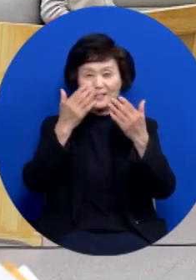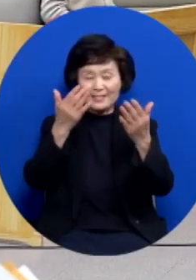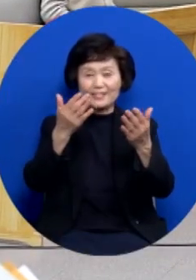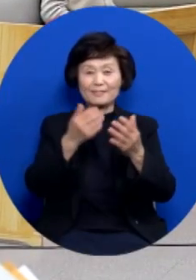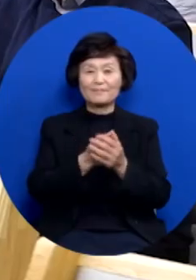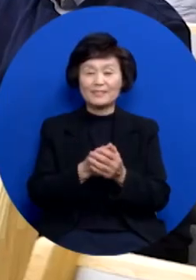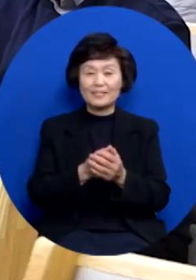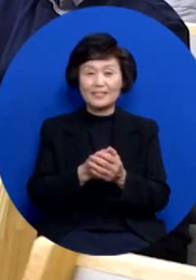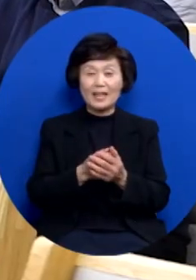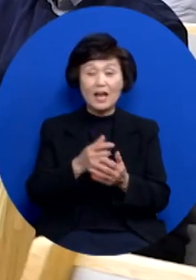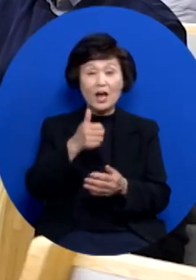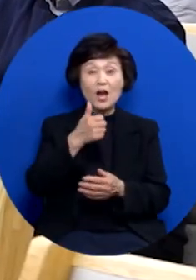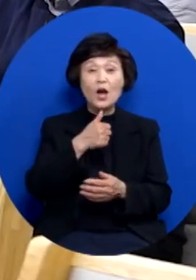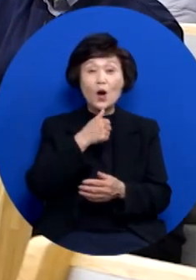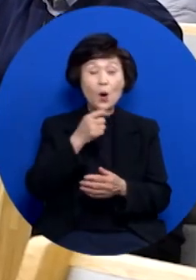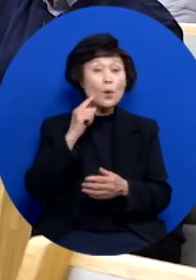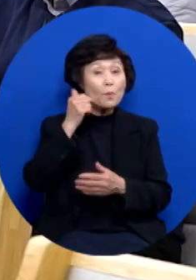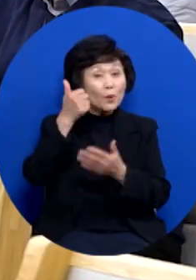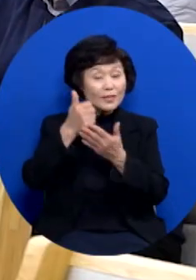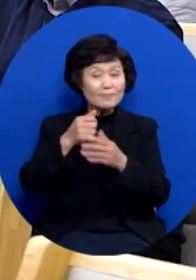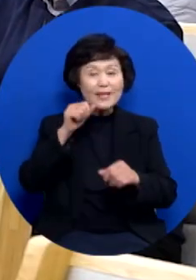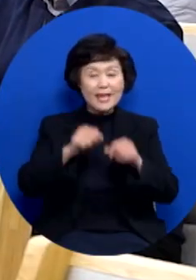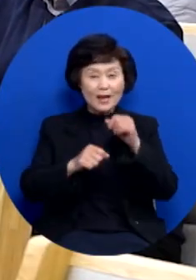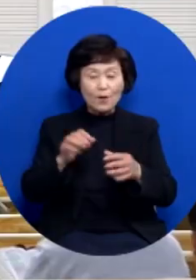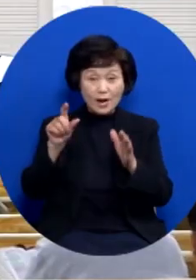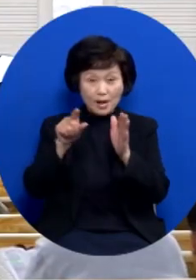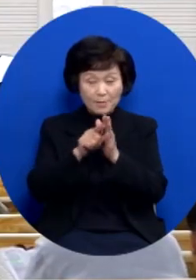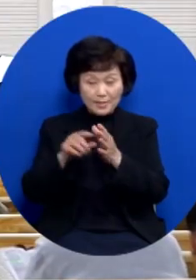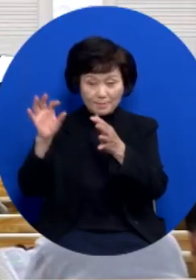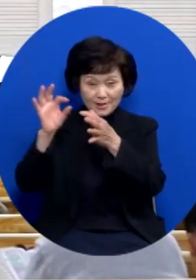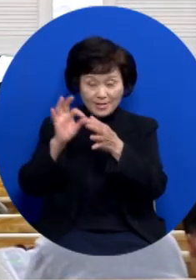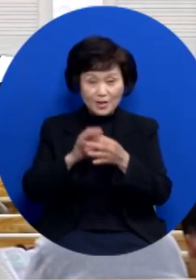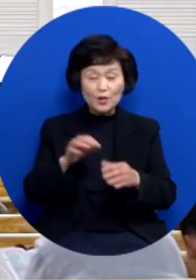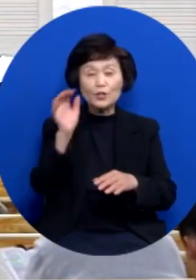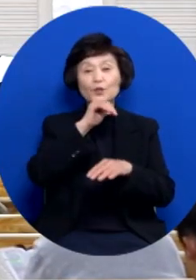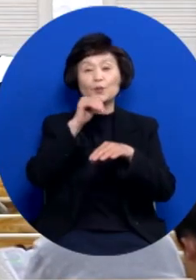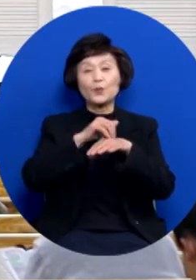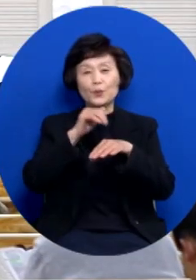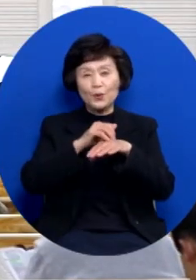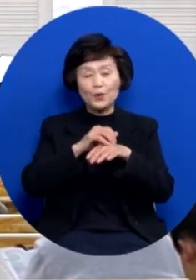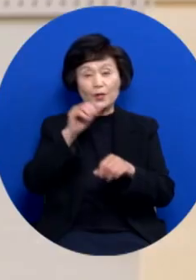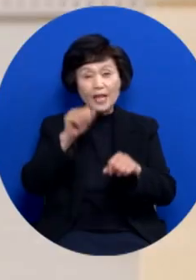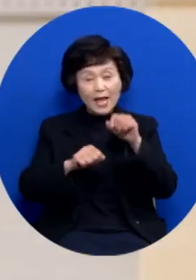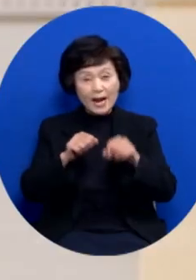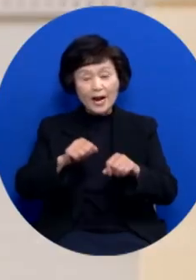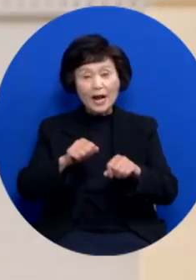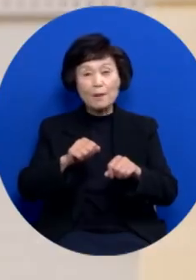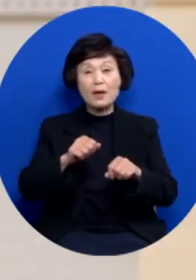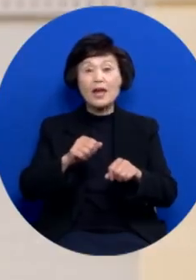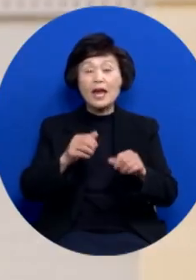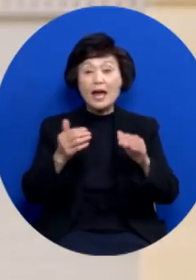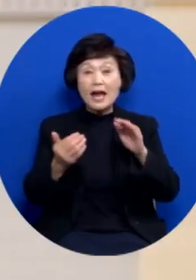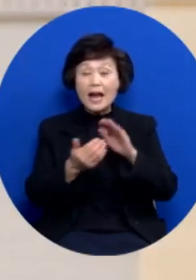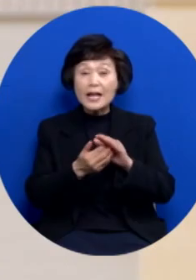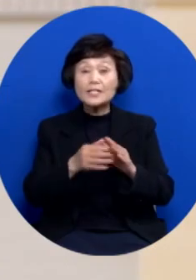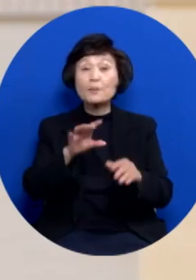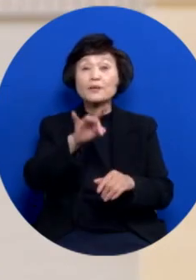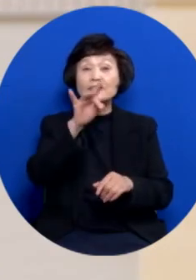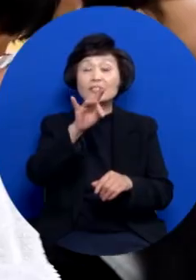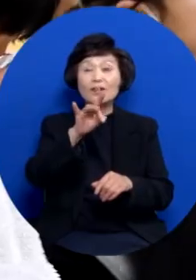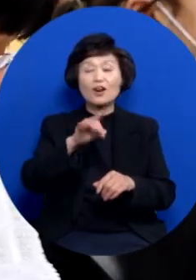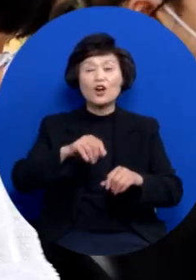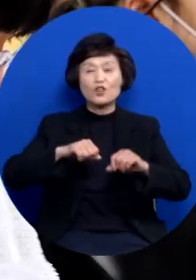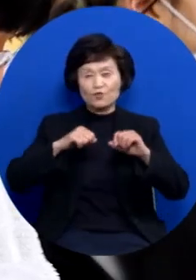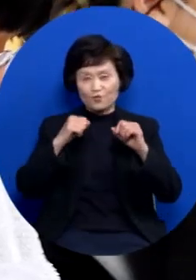사경회에서 홍민기 목사는 행함과 믿음을 이어주는 훈련과 행함의 최우선 순위인 순종을 강조하며 선한 행함이 있는